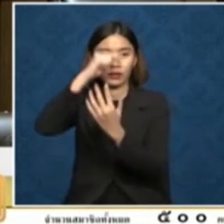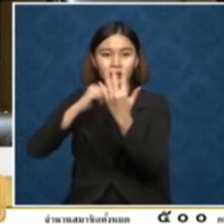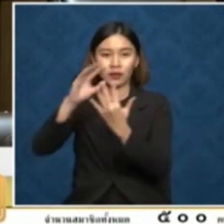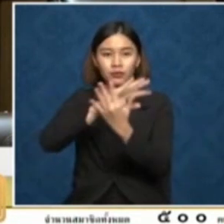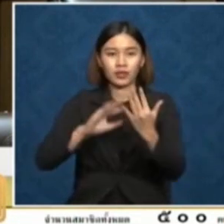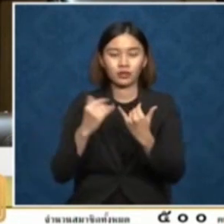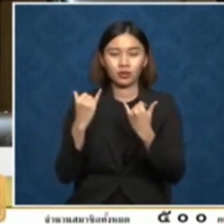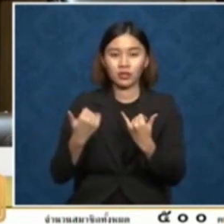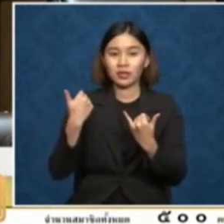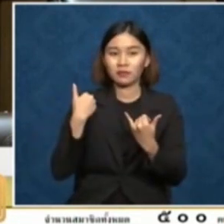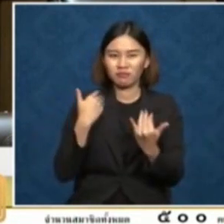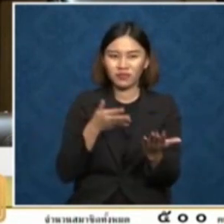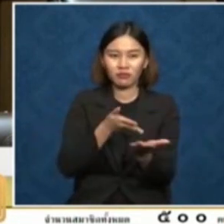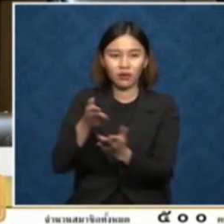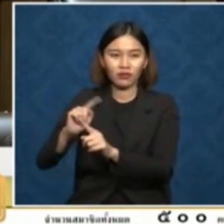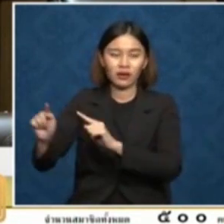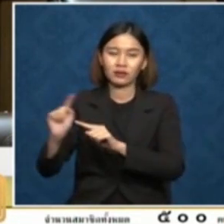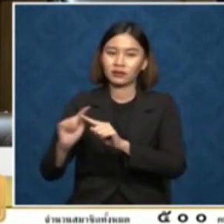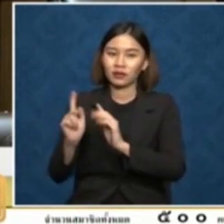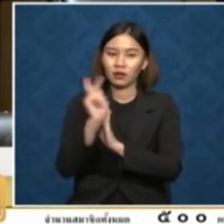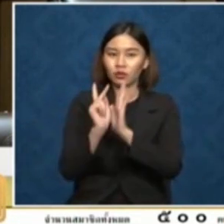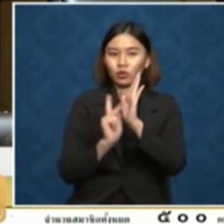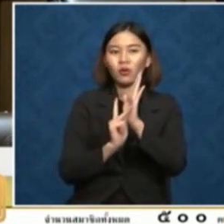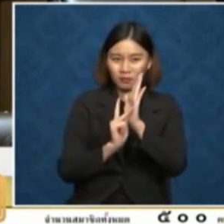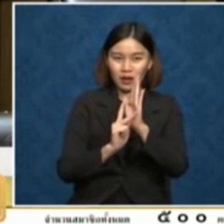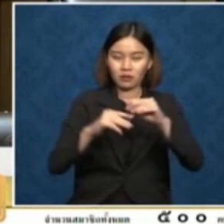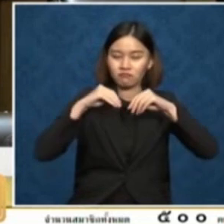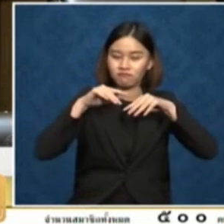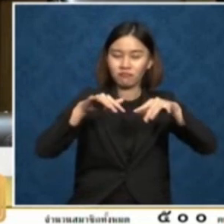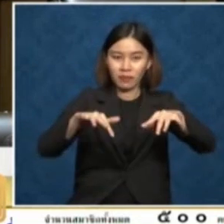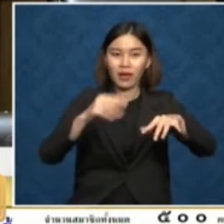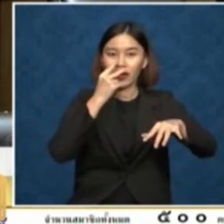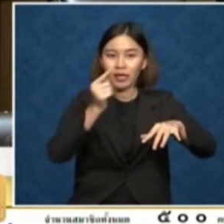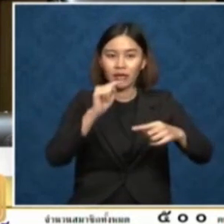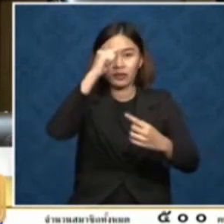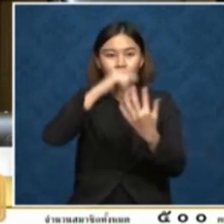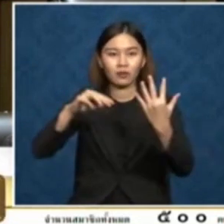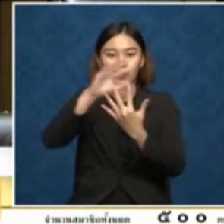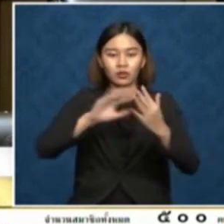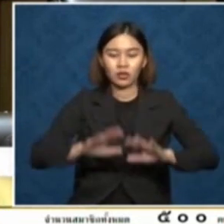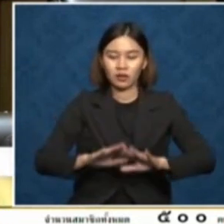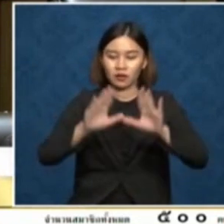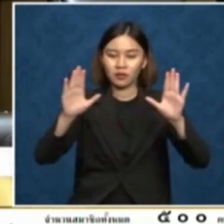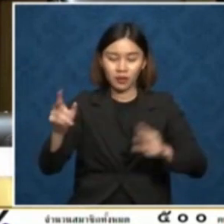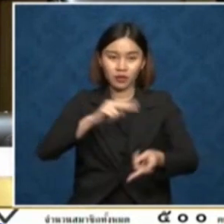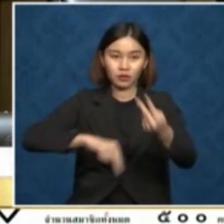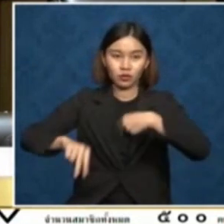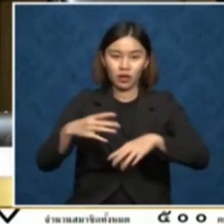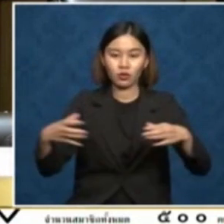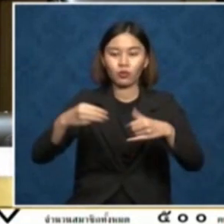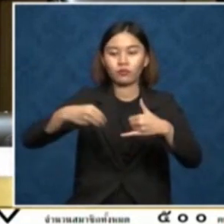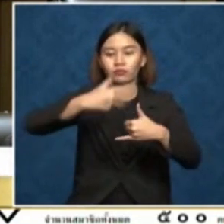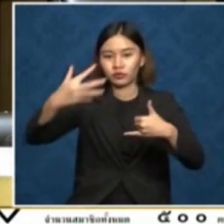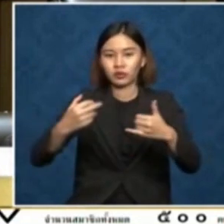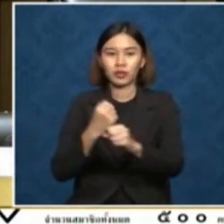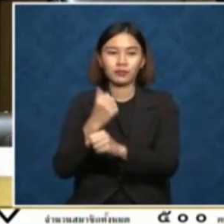ติเนี่ยเข้ามาร่วมงานมากมายในขณะที่สังคมโอบรับและเดินหน้าไปขนาดนี้กฎหมายของเราค่ะยังเดินตามไปไม่ทันนะคะถึงแม้ว่าเราจะผ่านพร